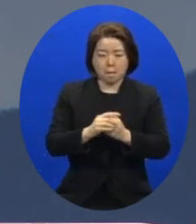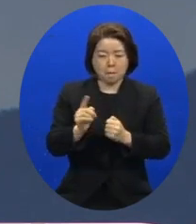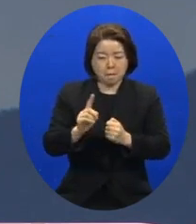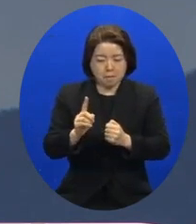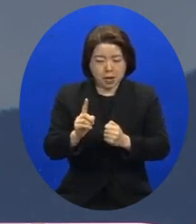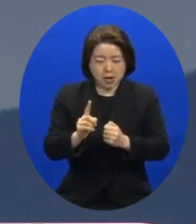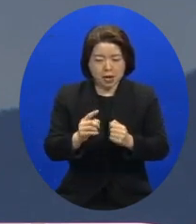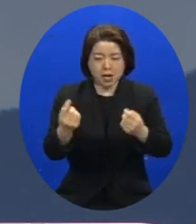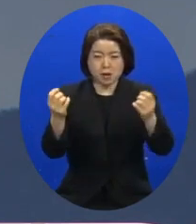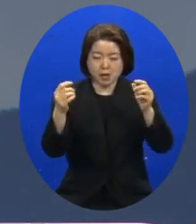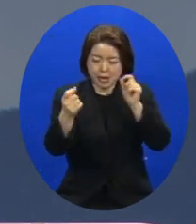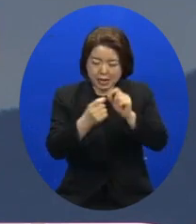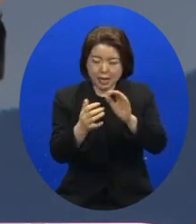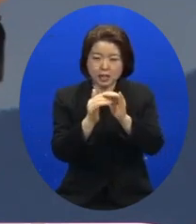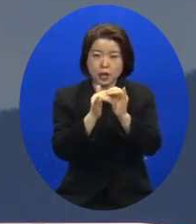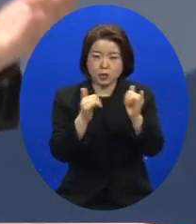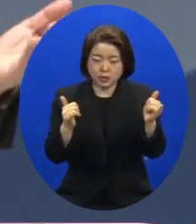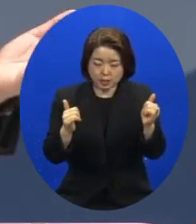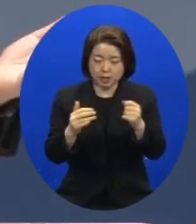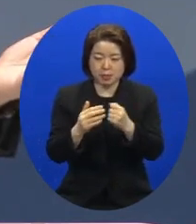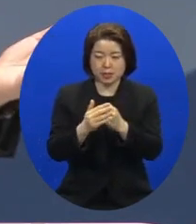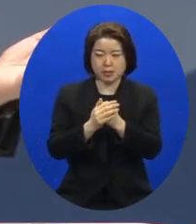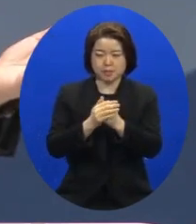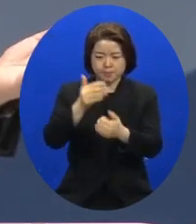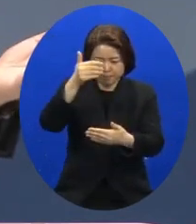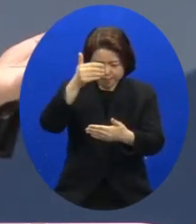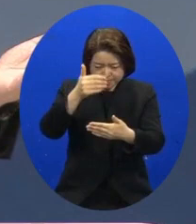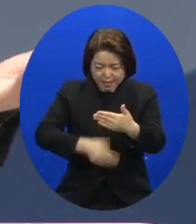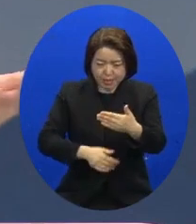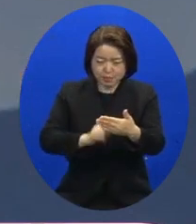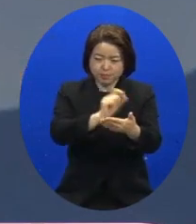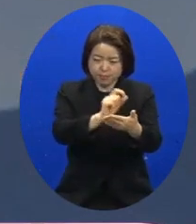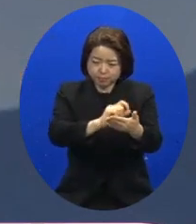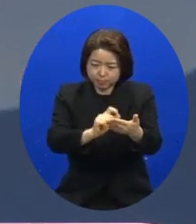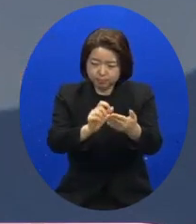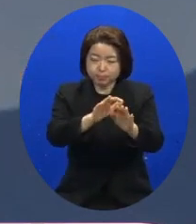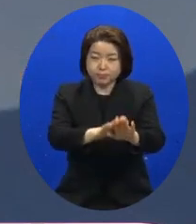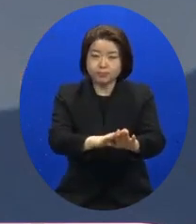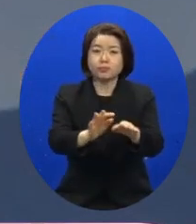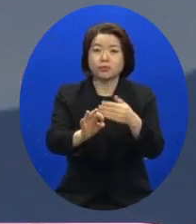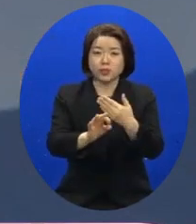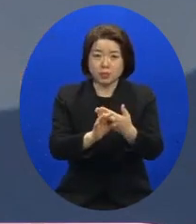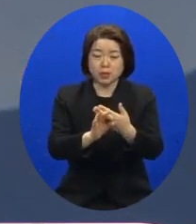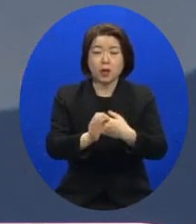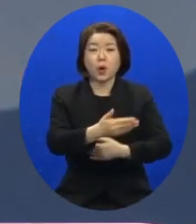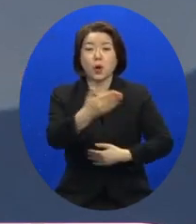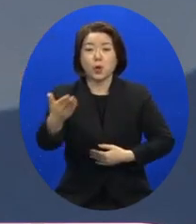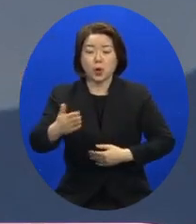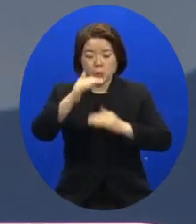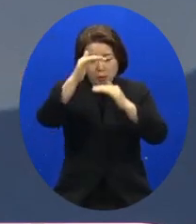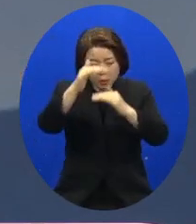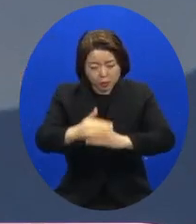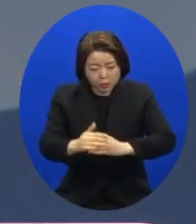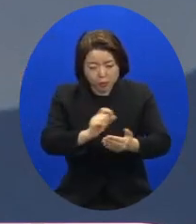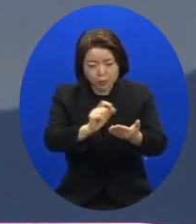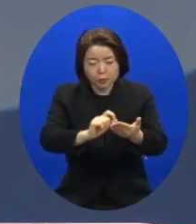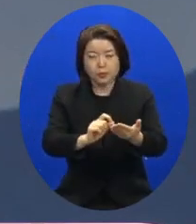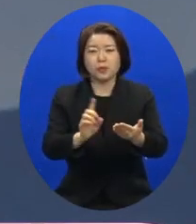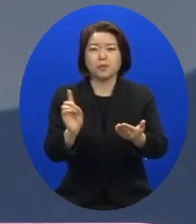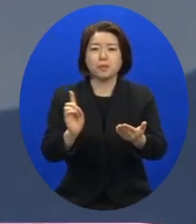써서 남겨두고 주님 앞에 만약에 가야 된다면 여러분은 그 유언장에 무엇이라고 쓸 것